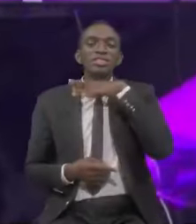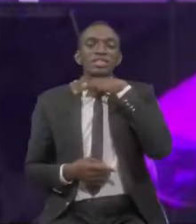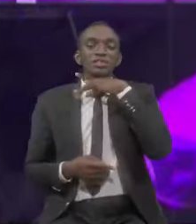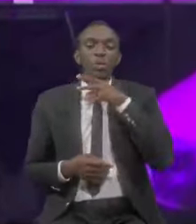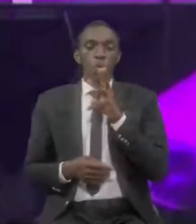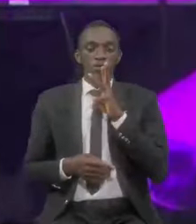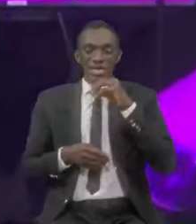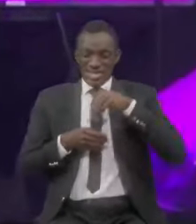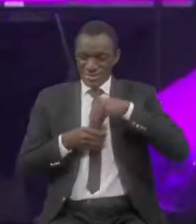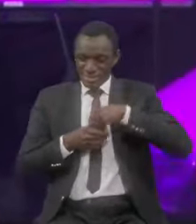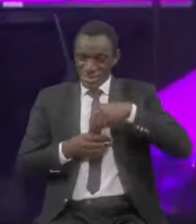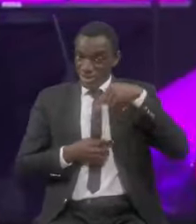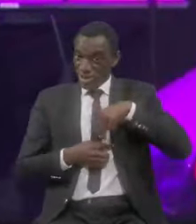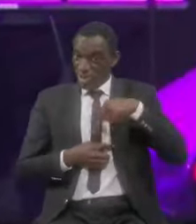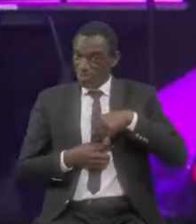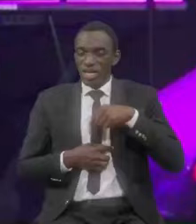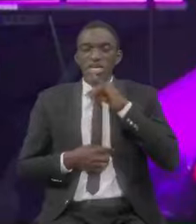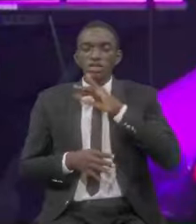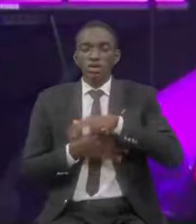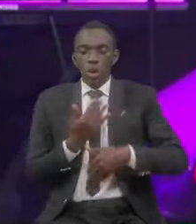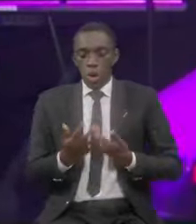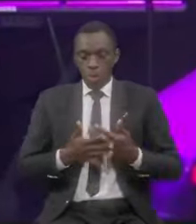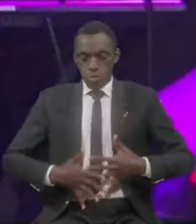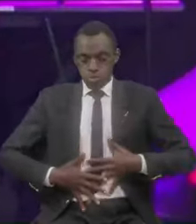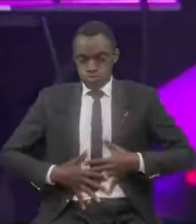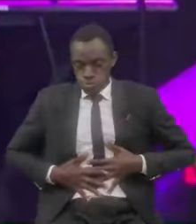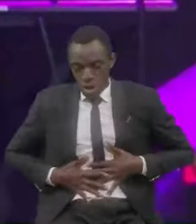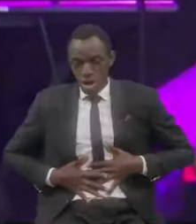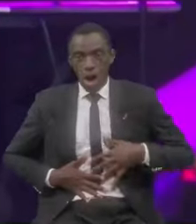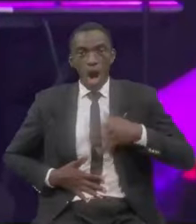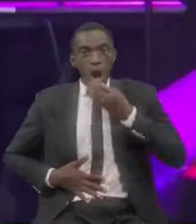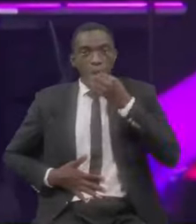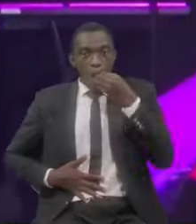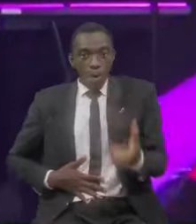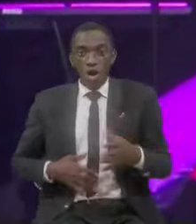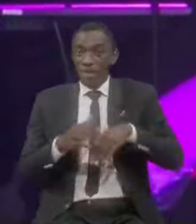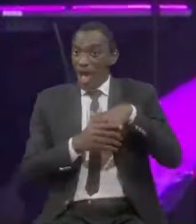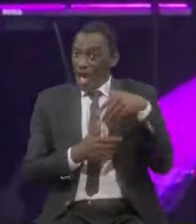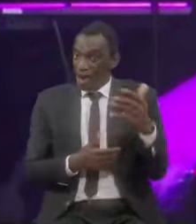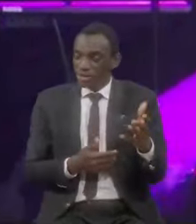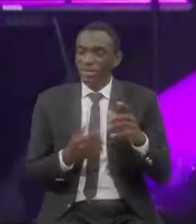Il est sauvé lorsque les eaux sales amères en lui sont tous ôtées de lui.